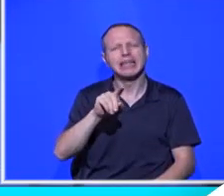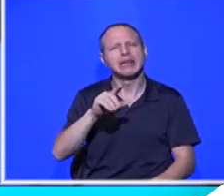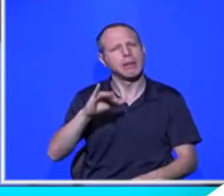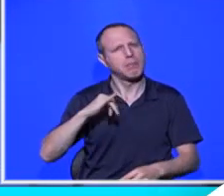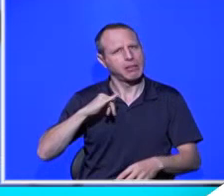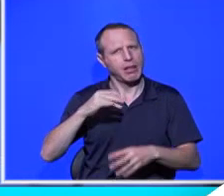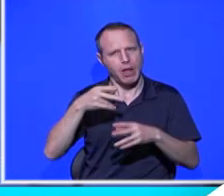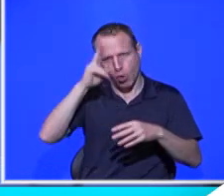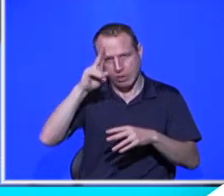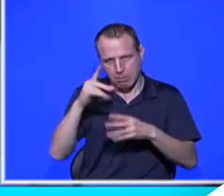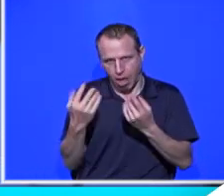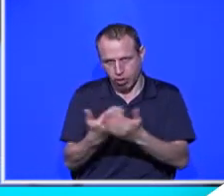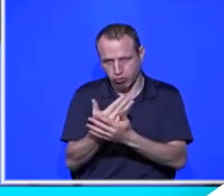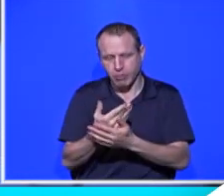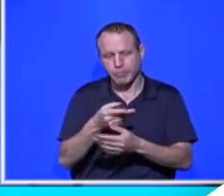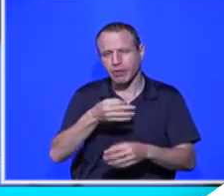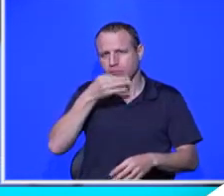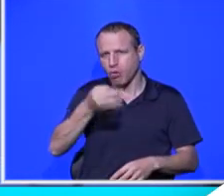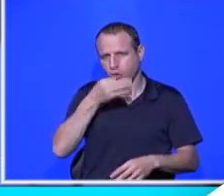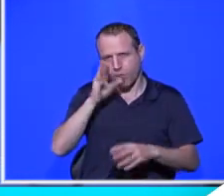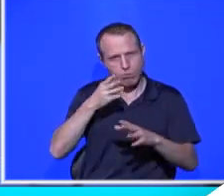מאוד חוצב, אפשר להגיד,